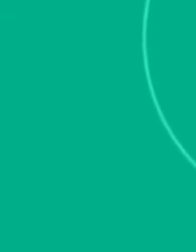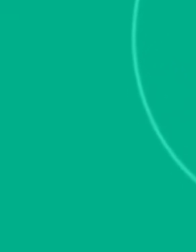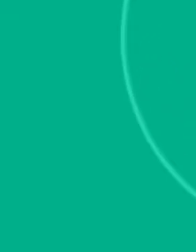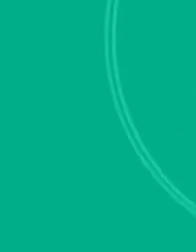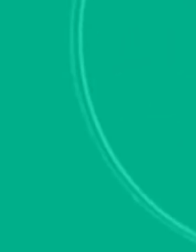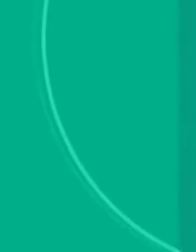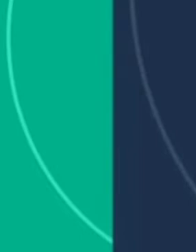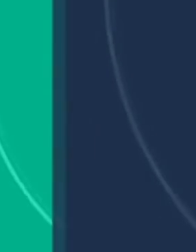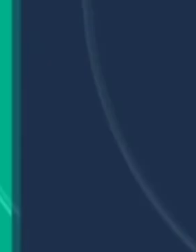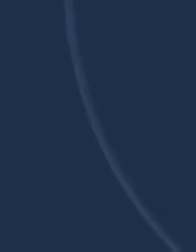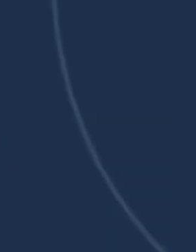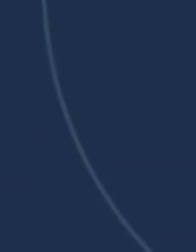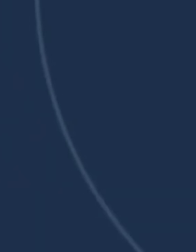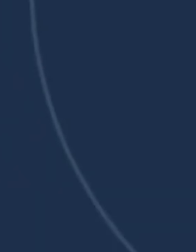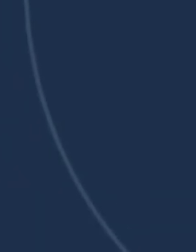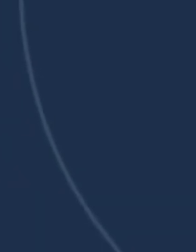Музика